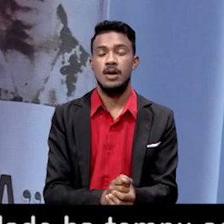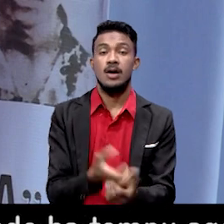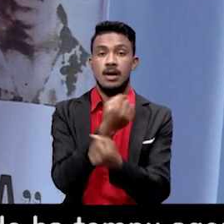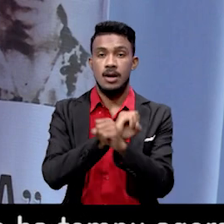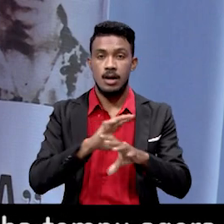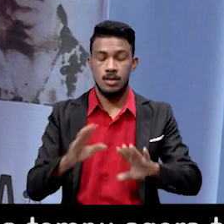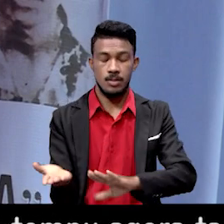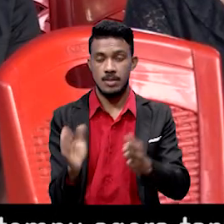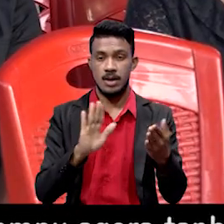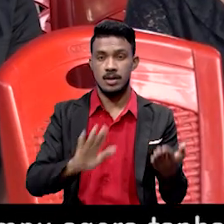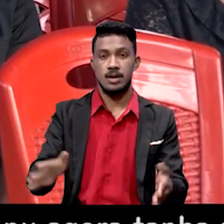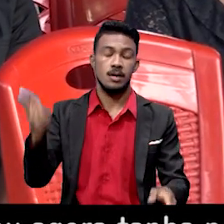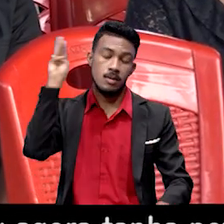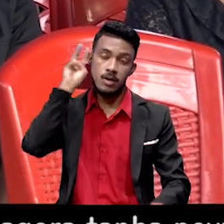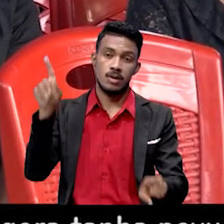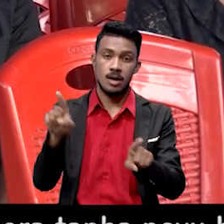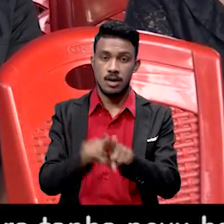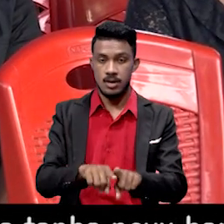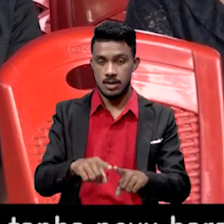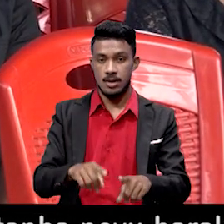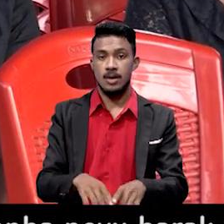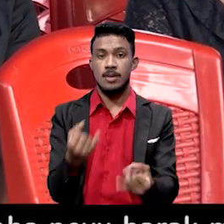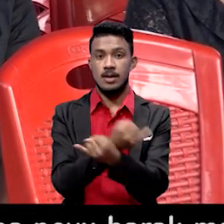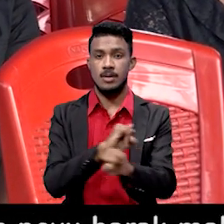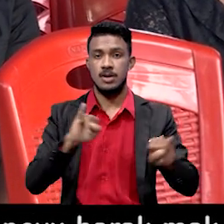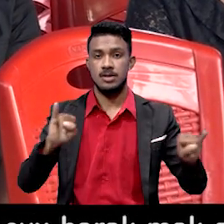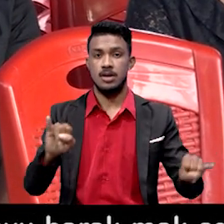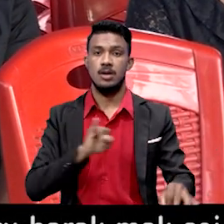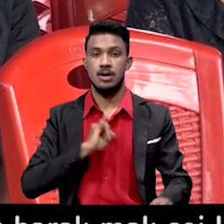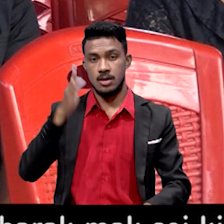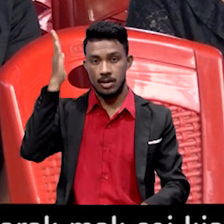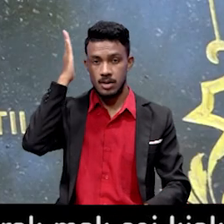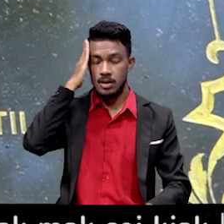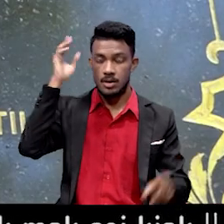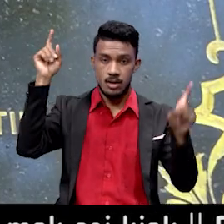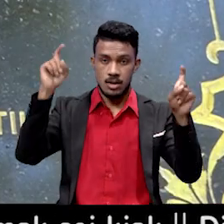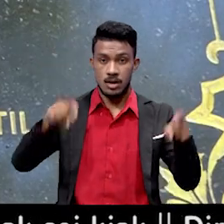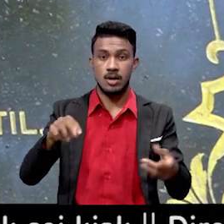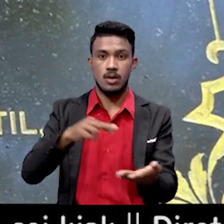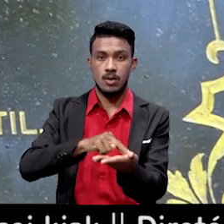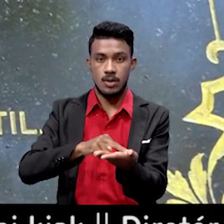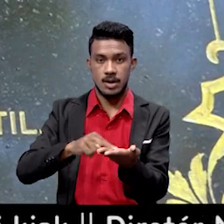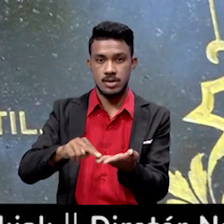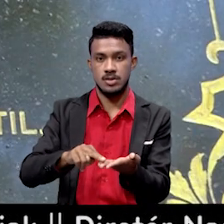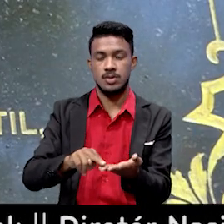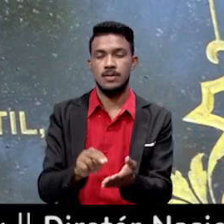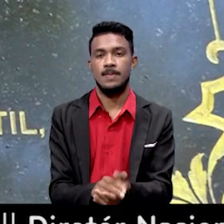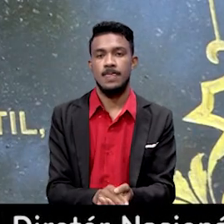kauza ukung rasikan. Hau konsiente no tenki honestu kata